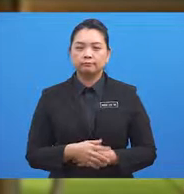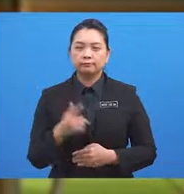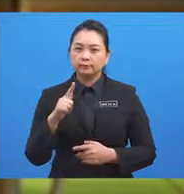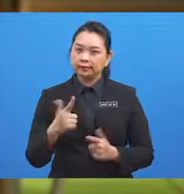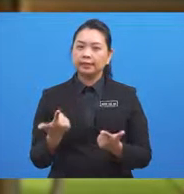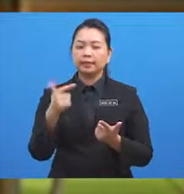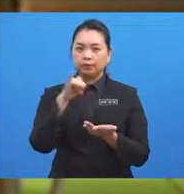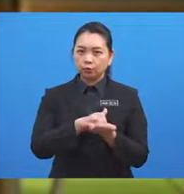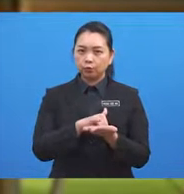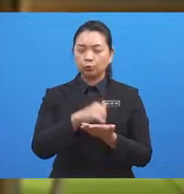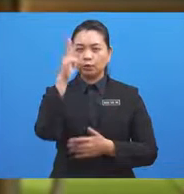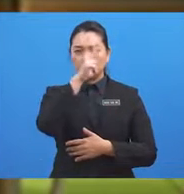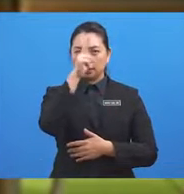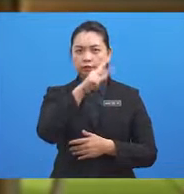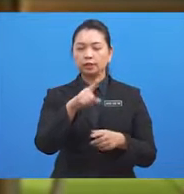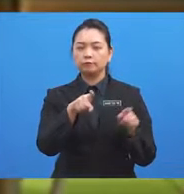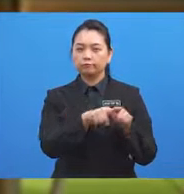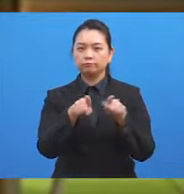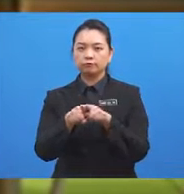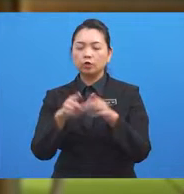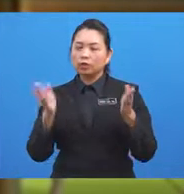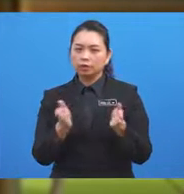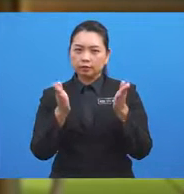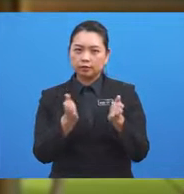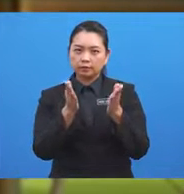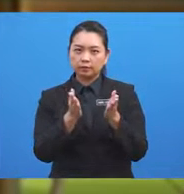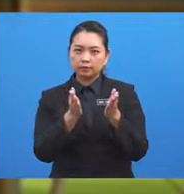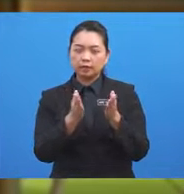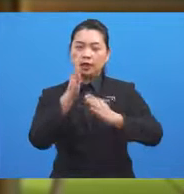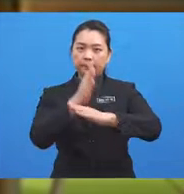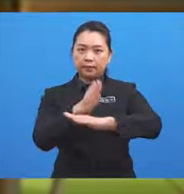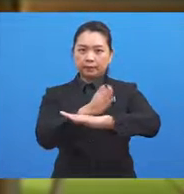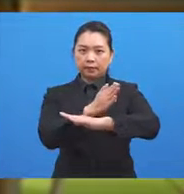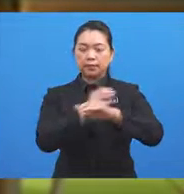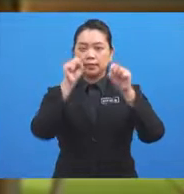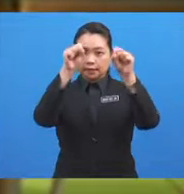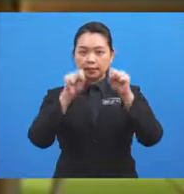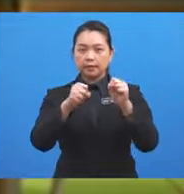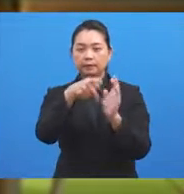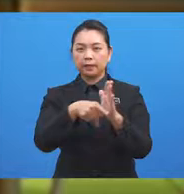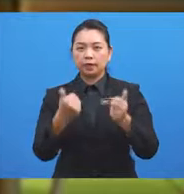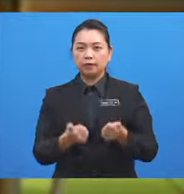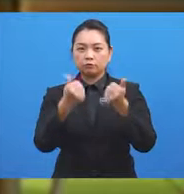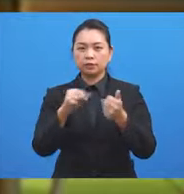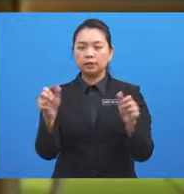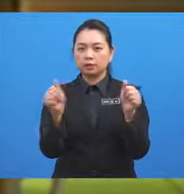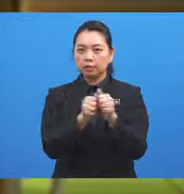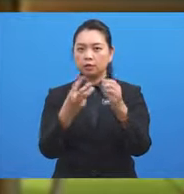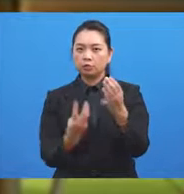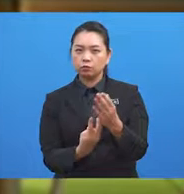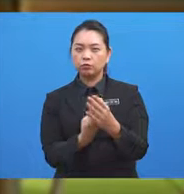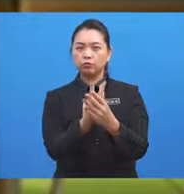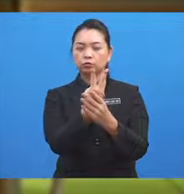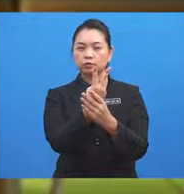Selain itu, kerajaan juga menggalakkan perkembangan sistem pengangkutan dengan mewujudkan